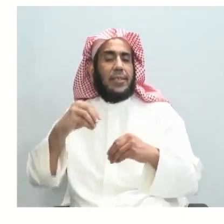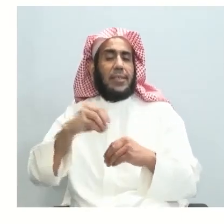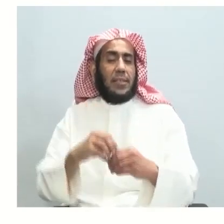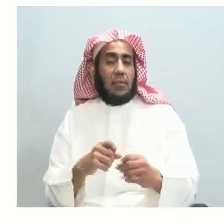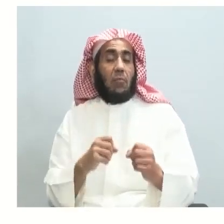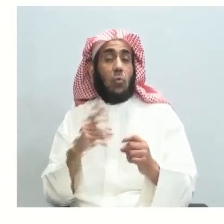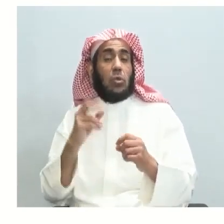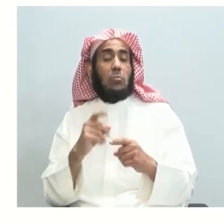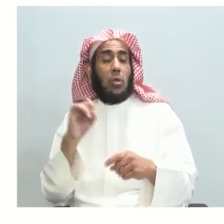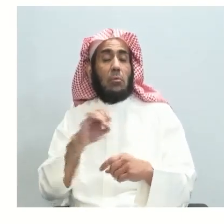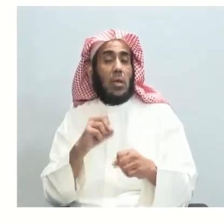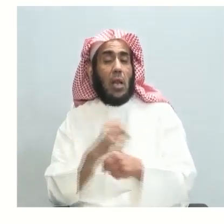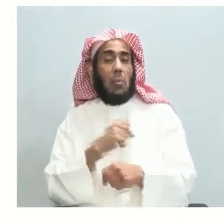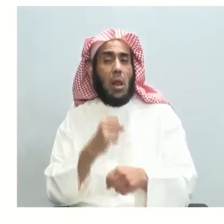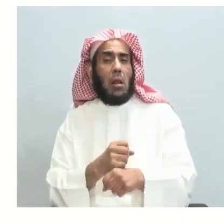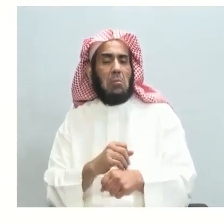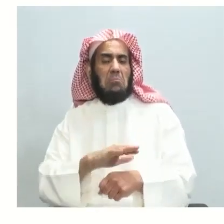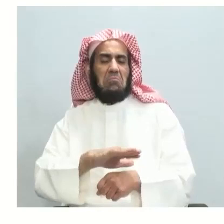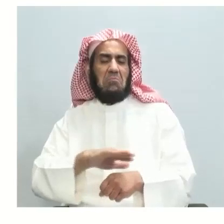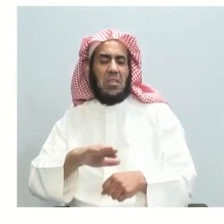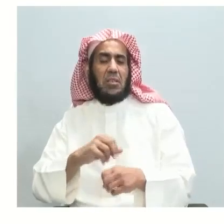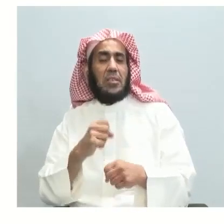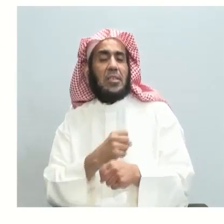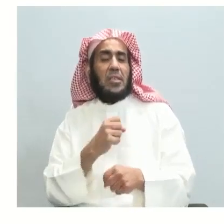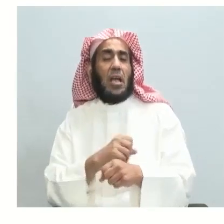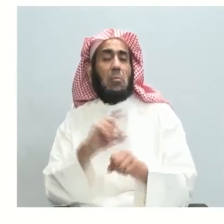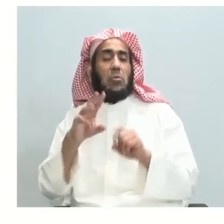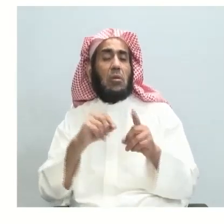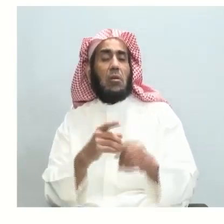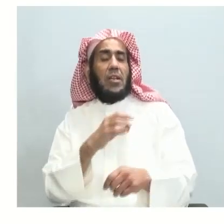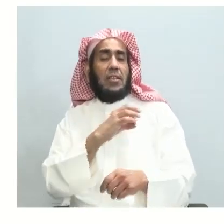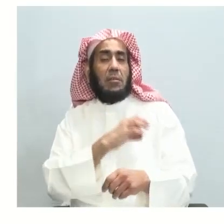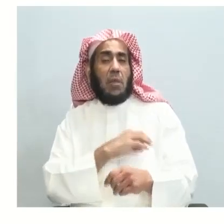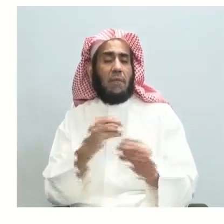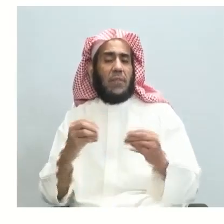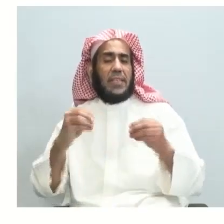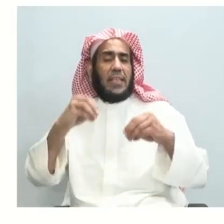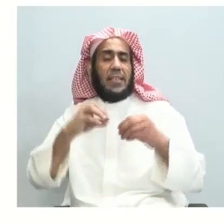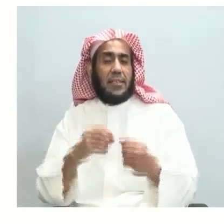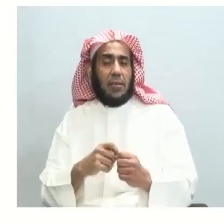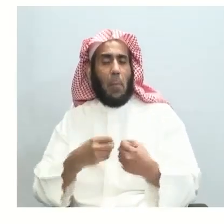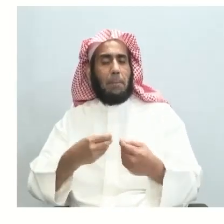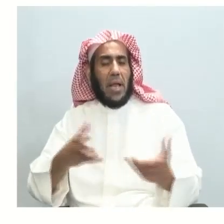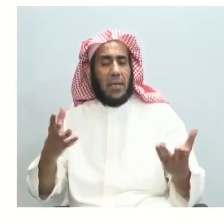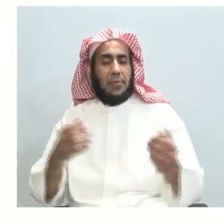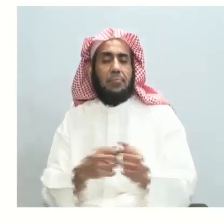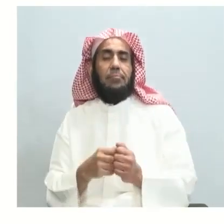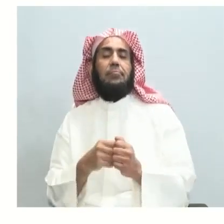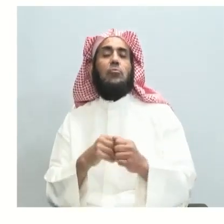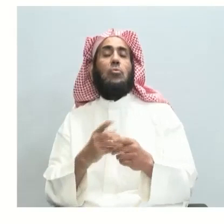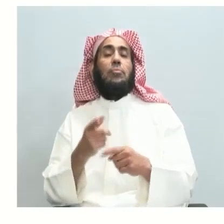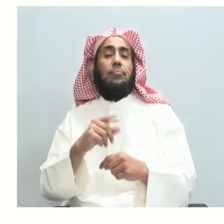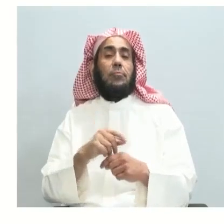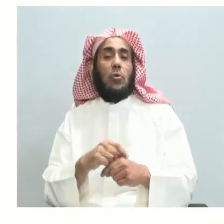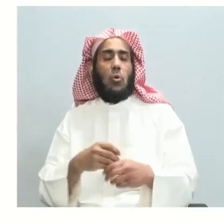منظمات الاعمال بغض النظر عن طريقه استخدام منصه في استفاده منها في زياده المنتجات وعفوا زياده بيع المنتجات